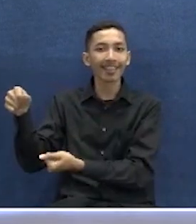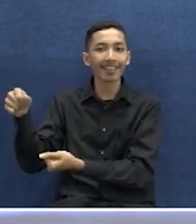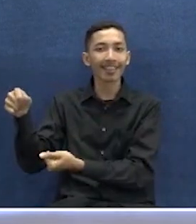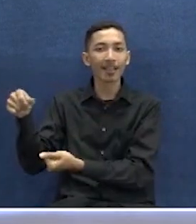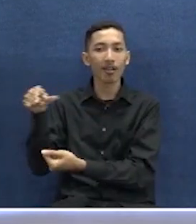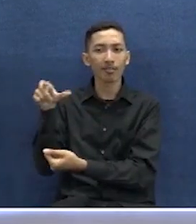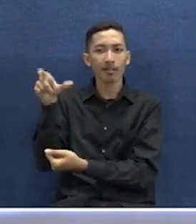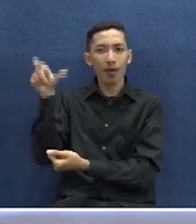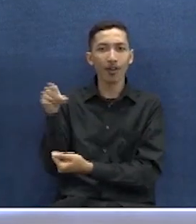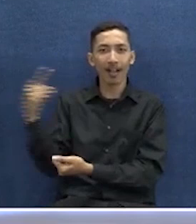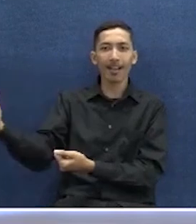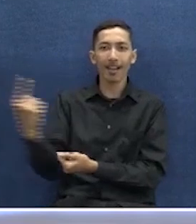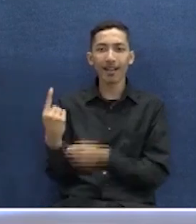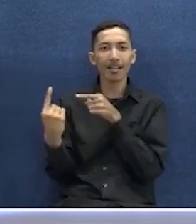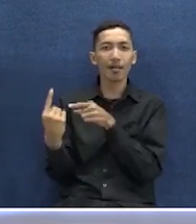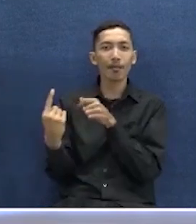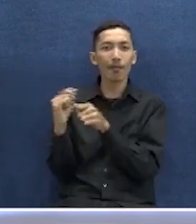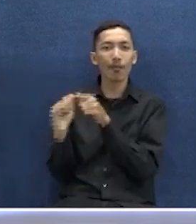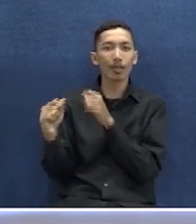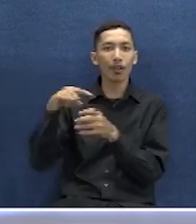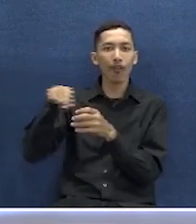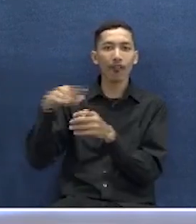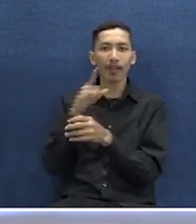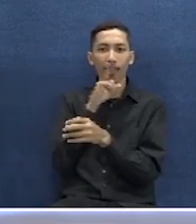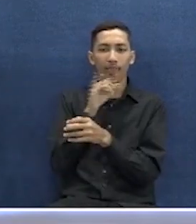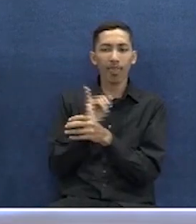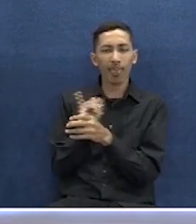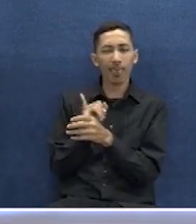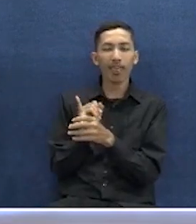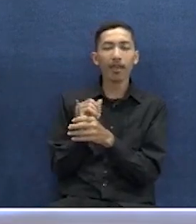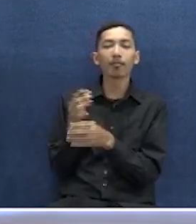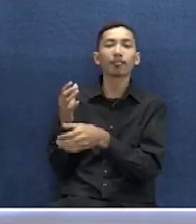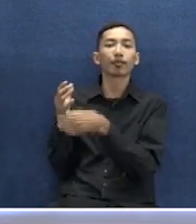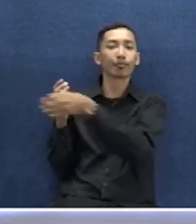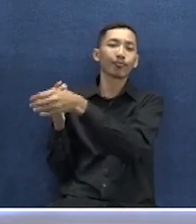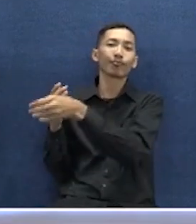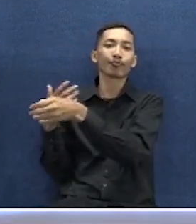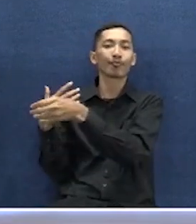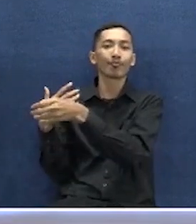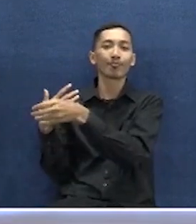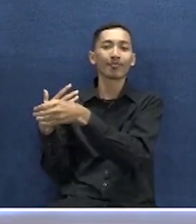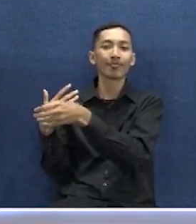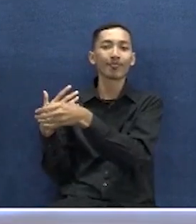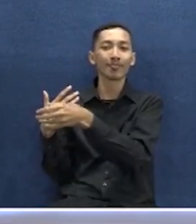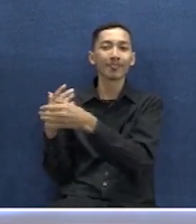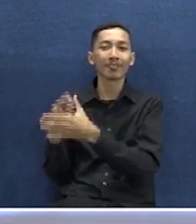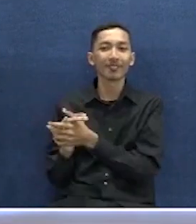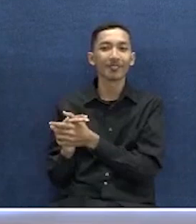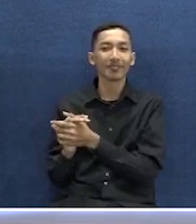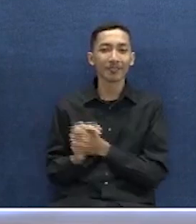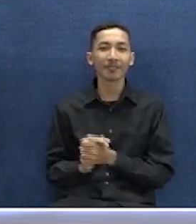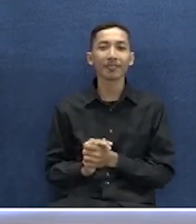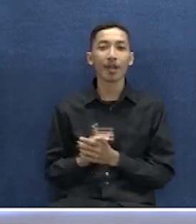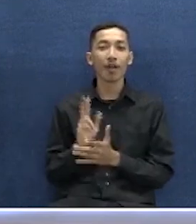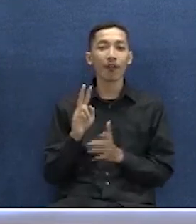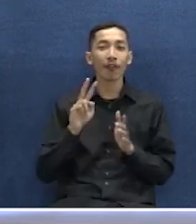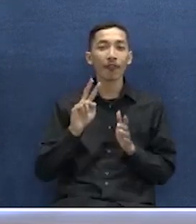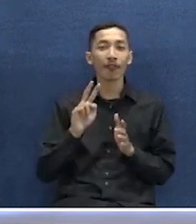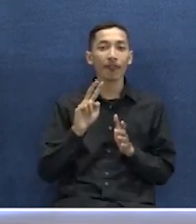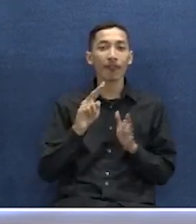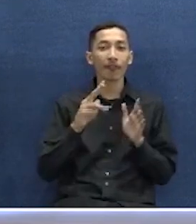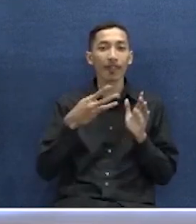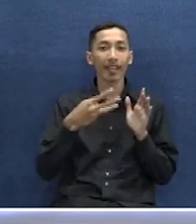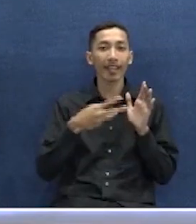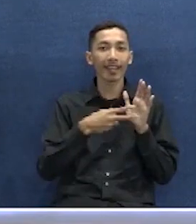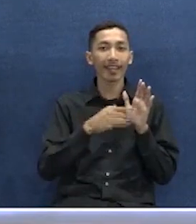minum ini dia bikin lagi nggak enak minum kipas terima ya Fenita nggak bisa minum Ari disuruh habisin Hahaha emang